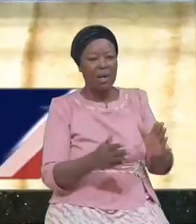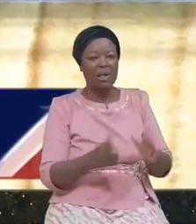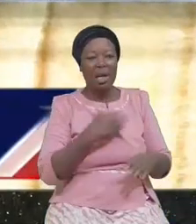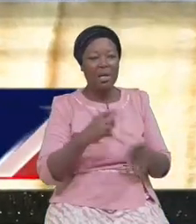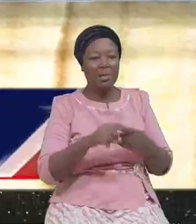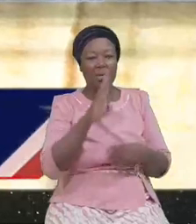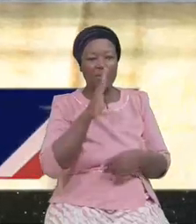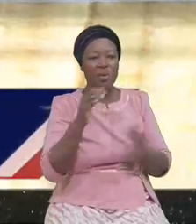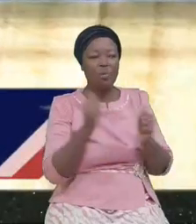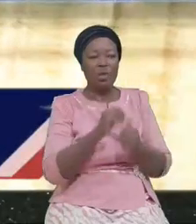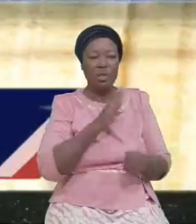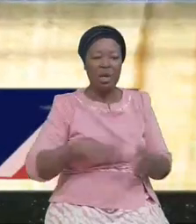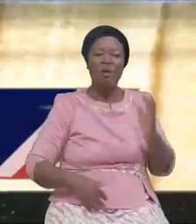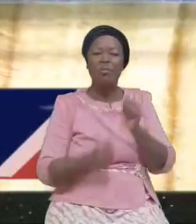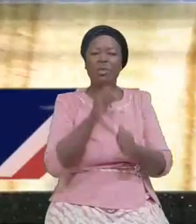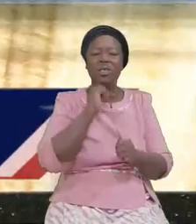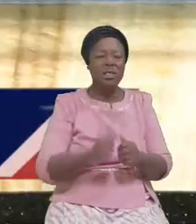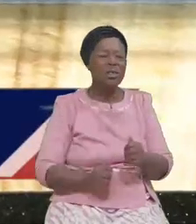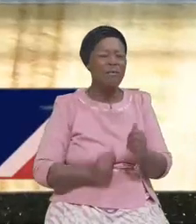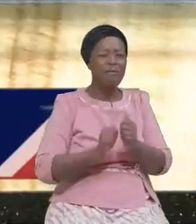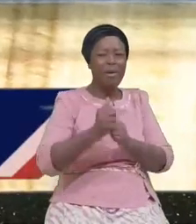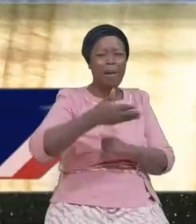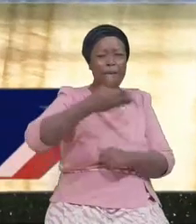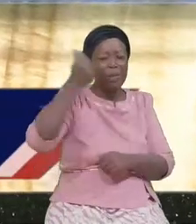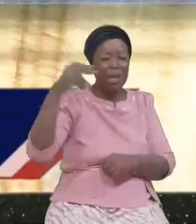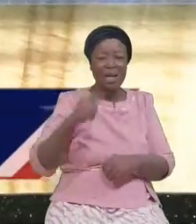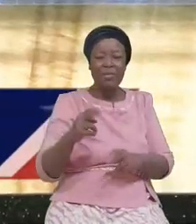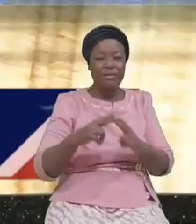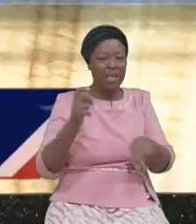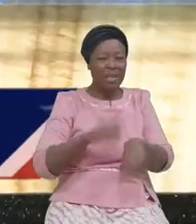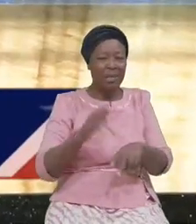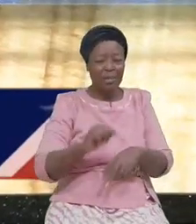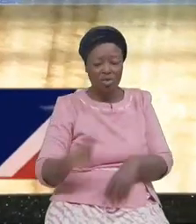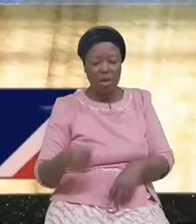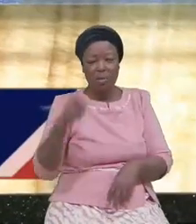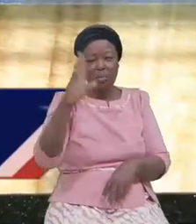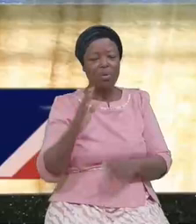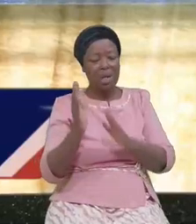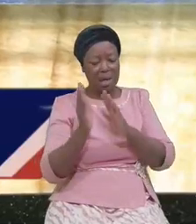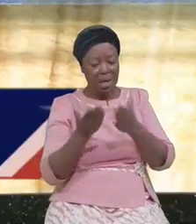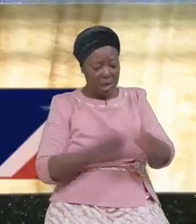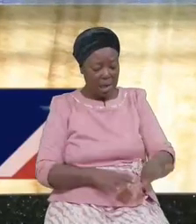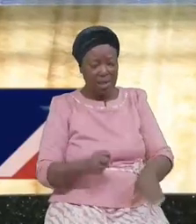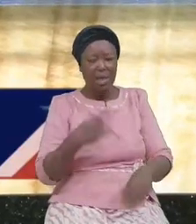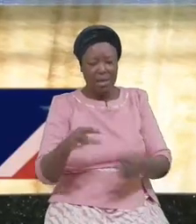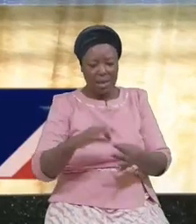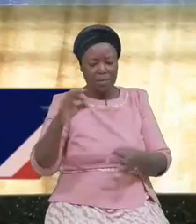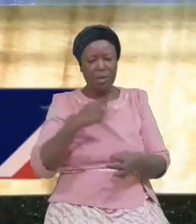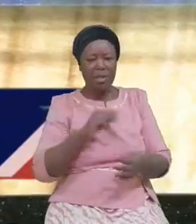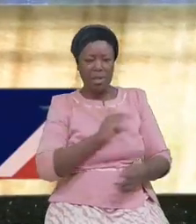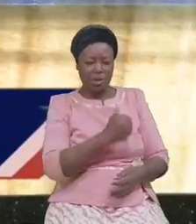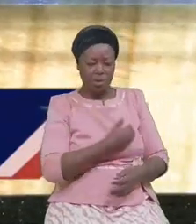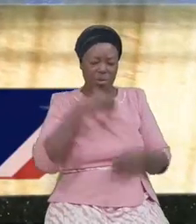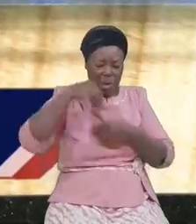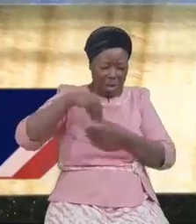mieux est le meilleur. Le moment où un enfant de Dieu meurt, l'esprit, l'âme, l'homme